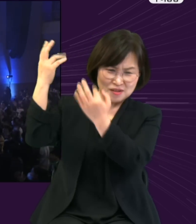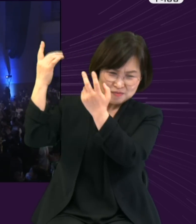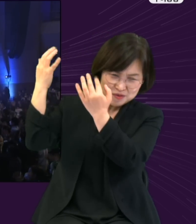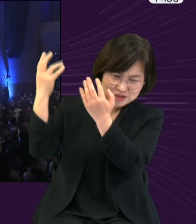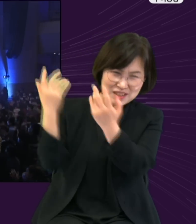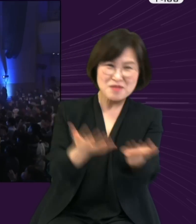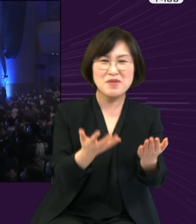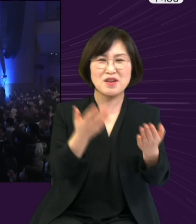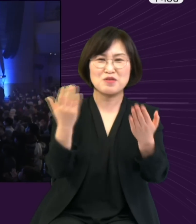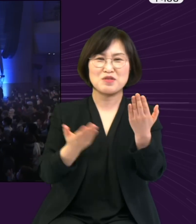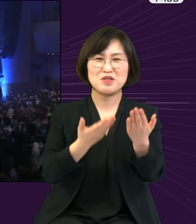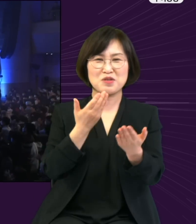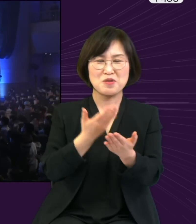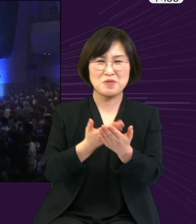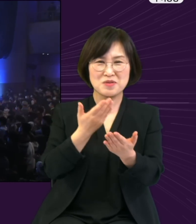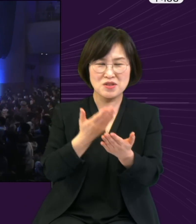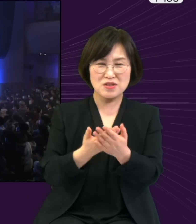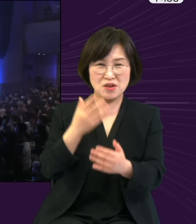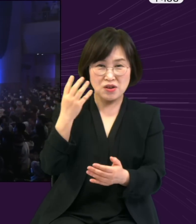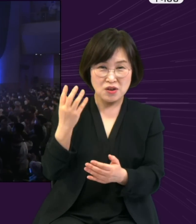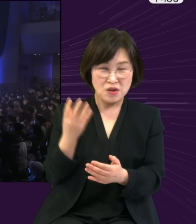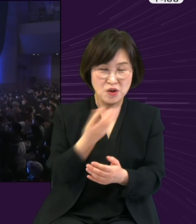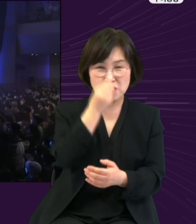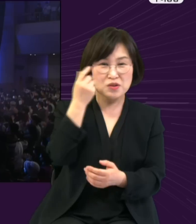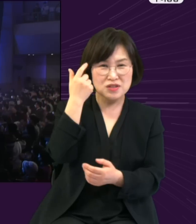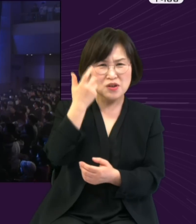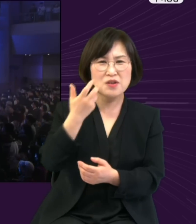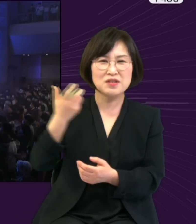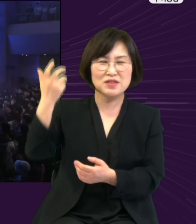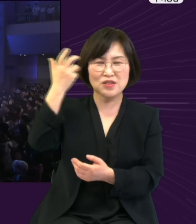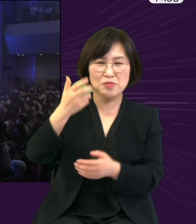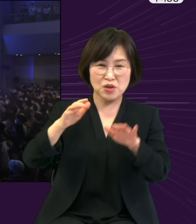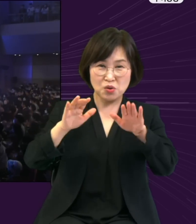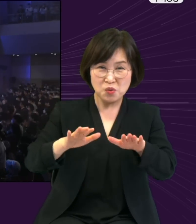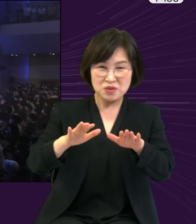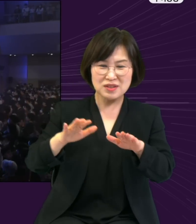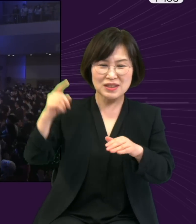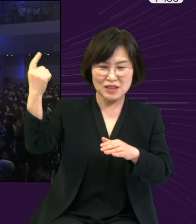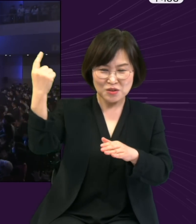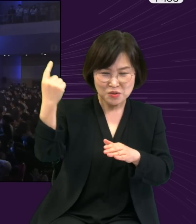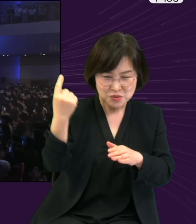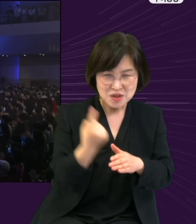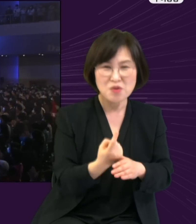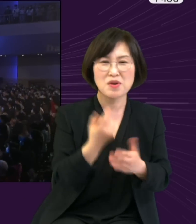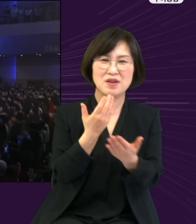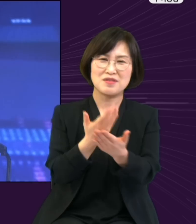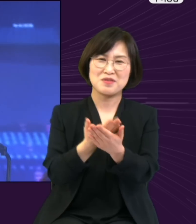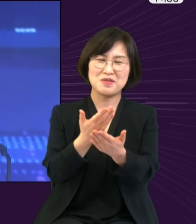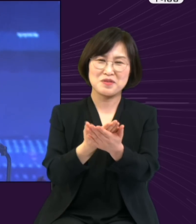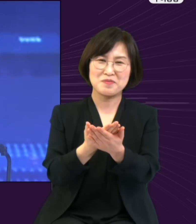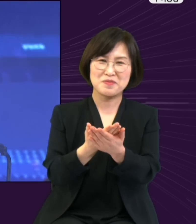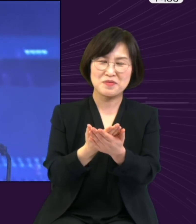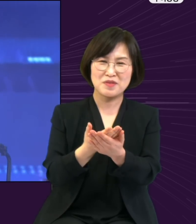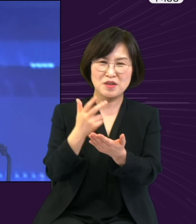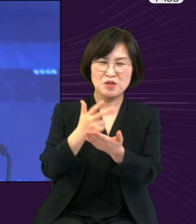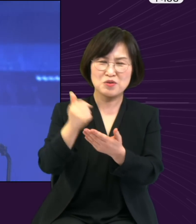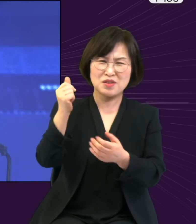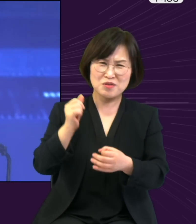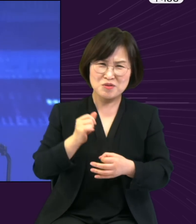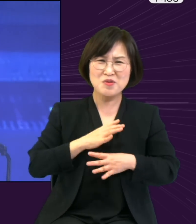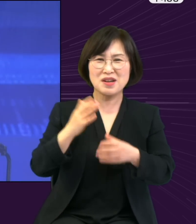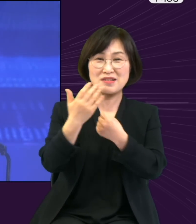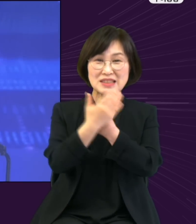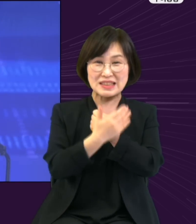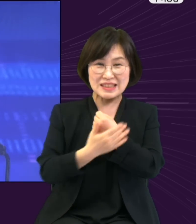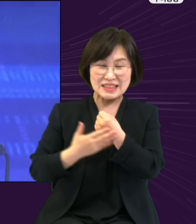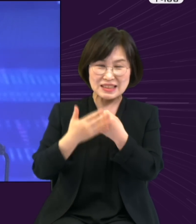주시옵소서. 거룩하신 성령님 오늘 이 가운데 임하시기를 초청합니다. 주님의 놀라우신 은혜 기름